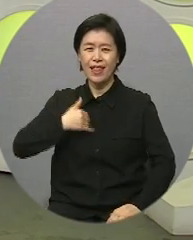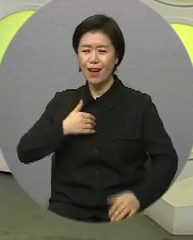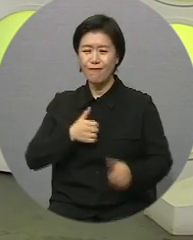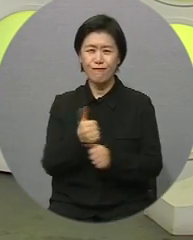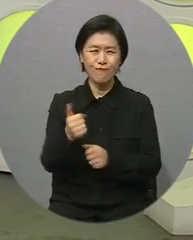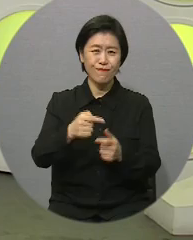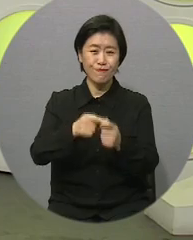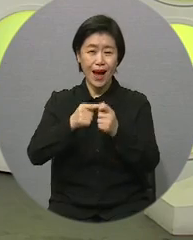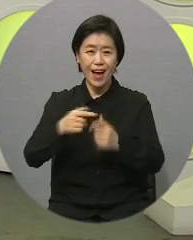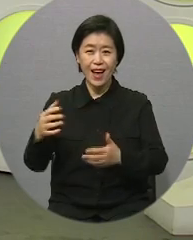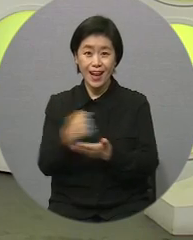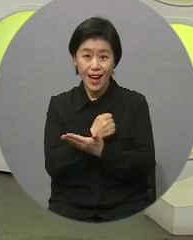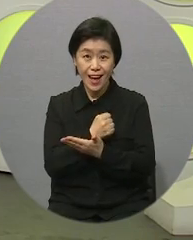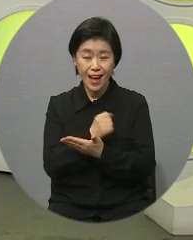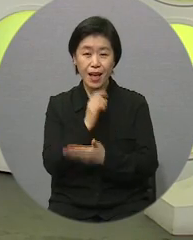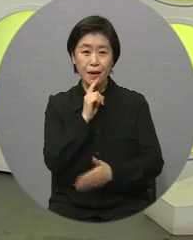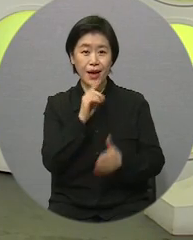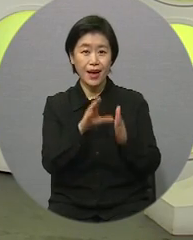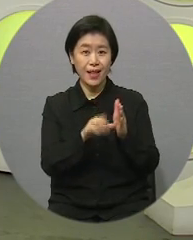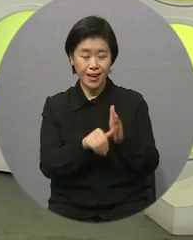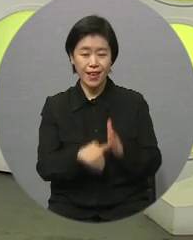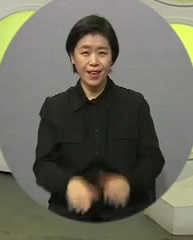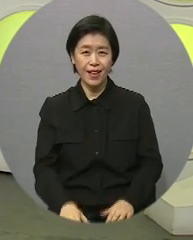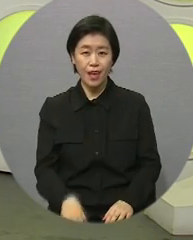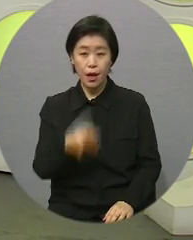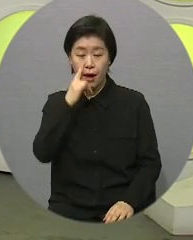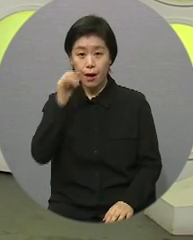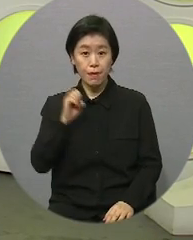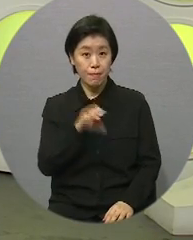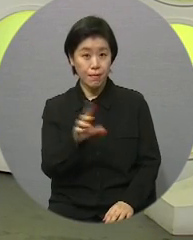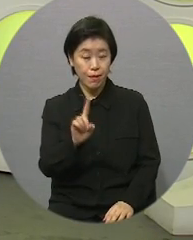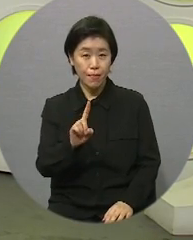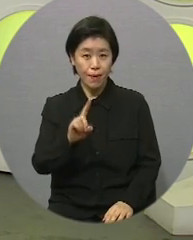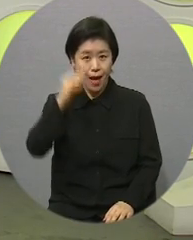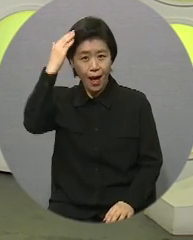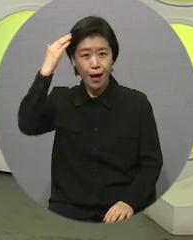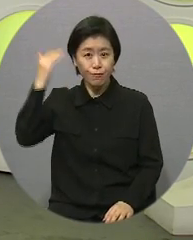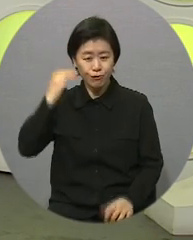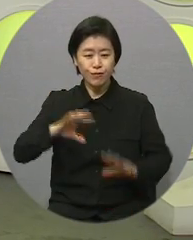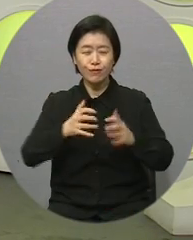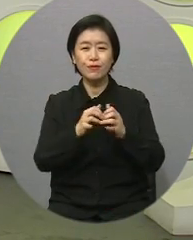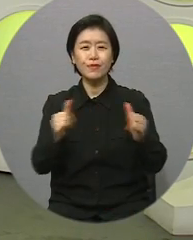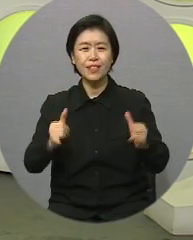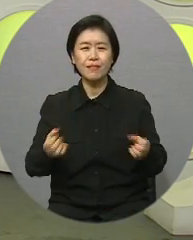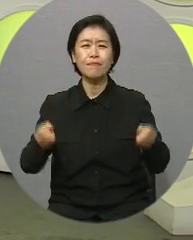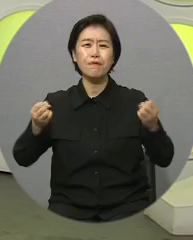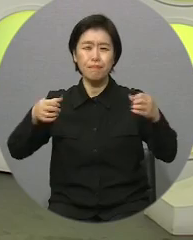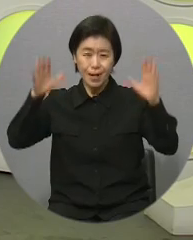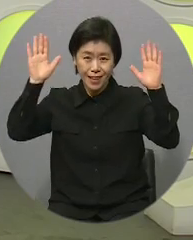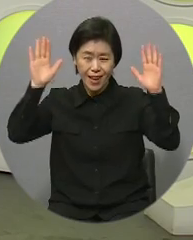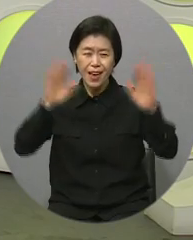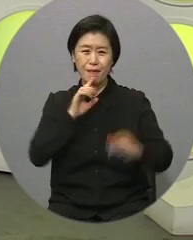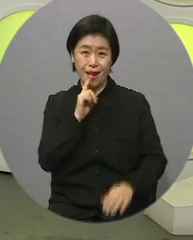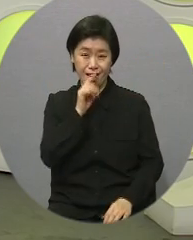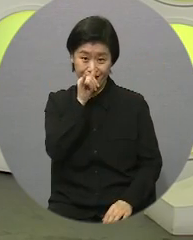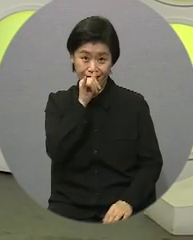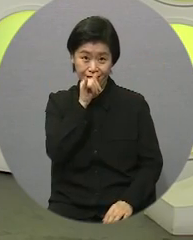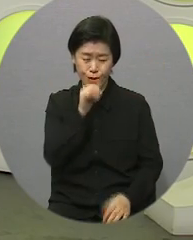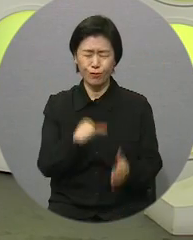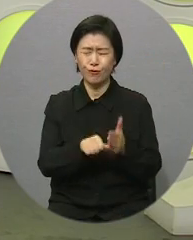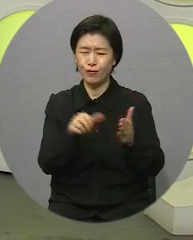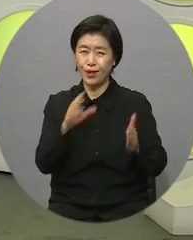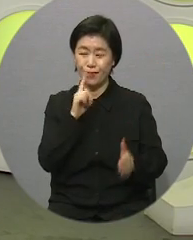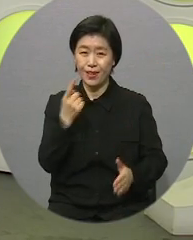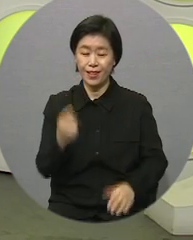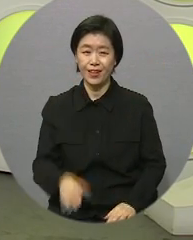그래 대한민국 만세다는 국민 만세 국민 만세다 아주 유명한 말을 만들어 주셨는데요